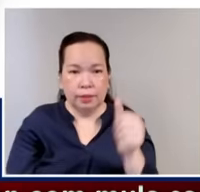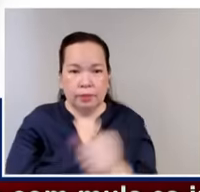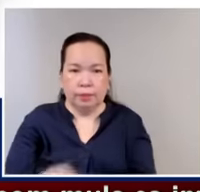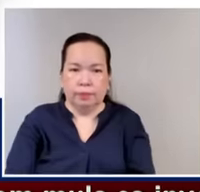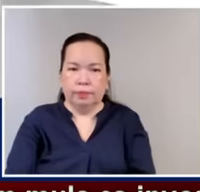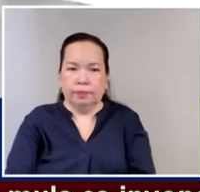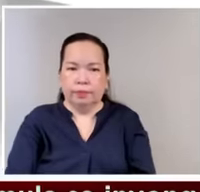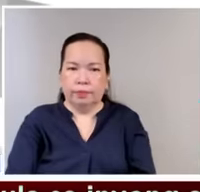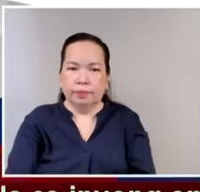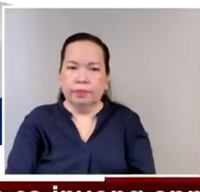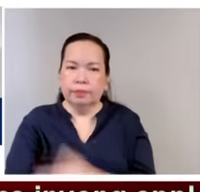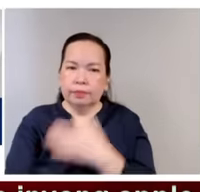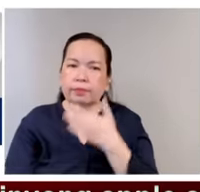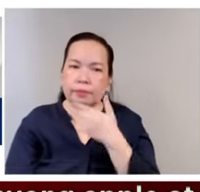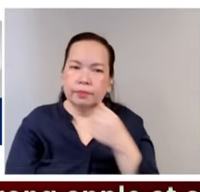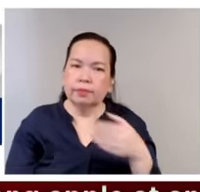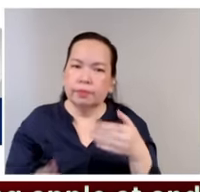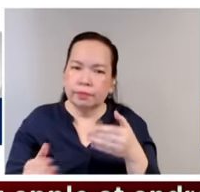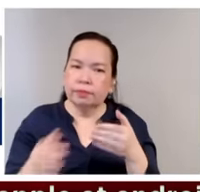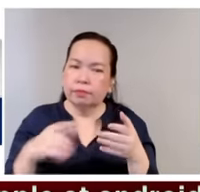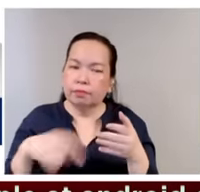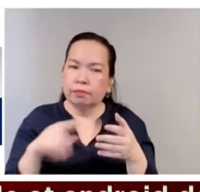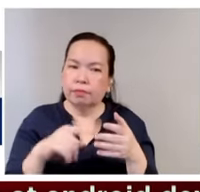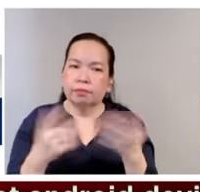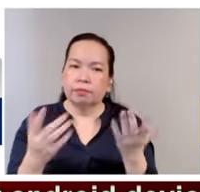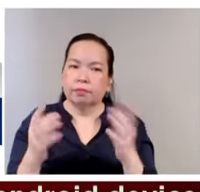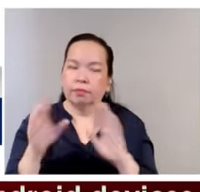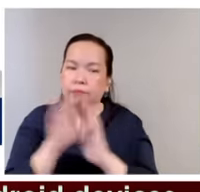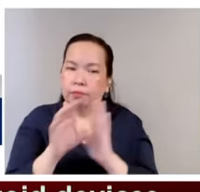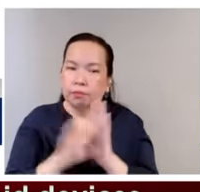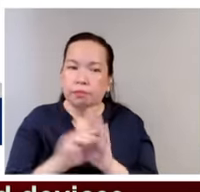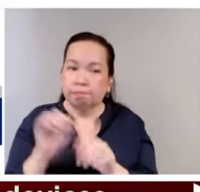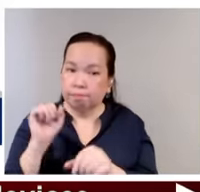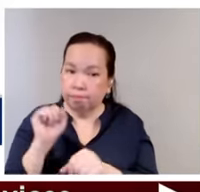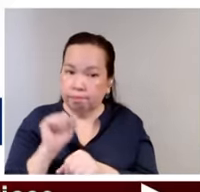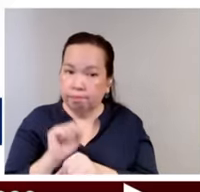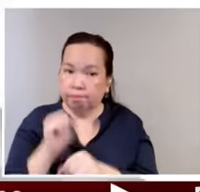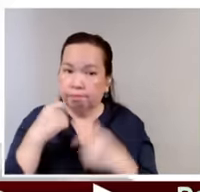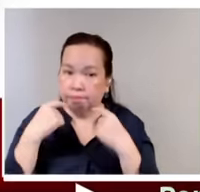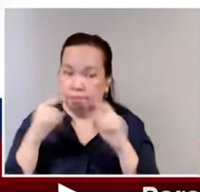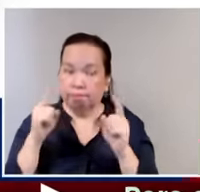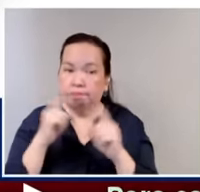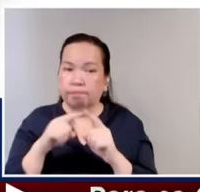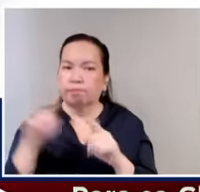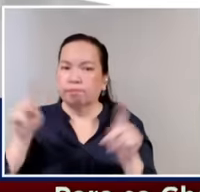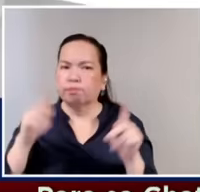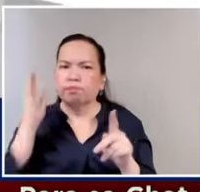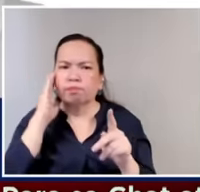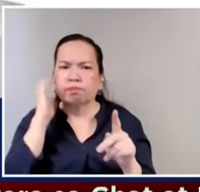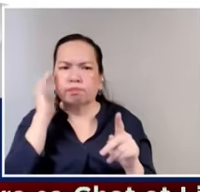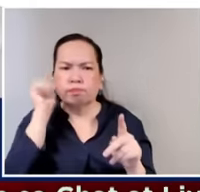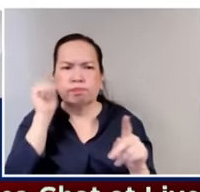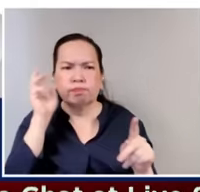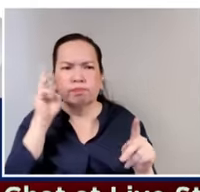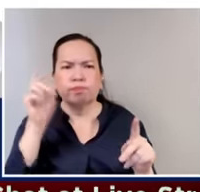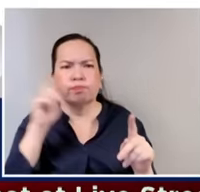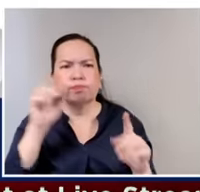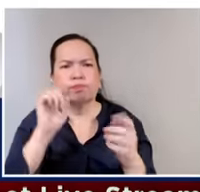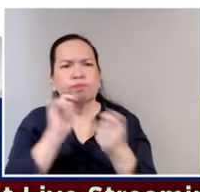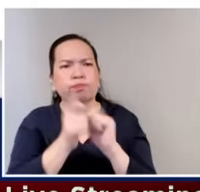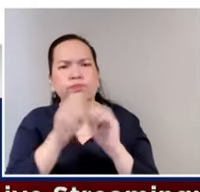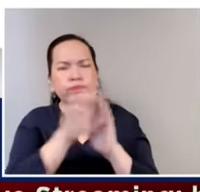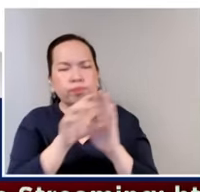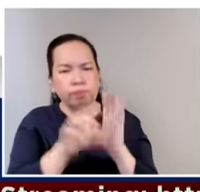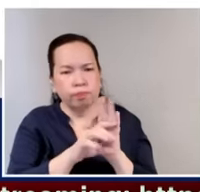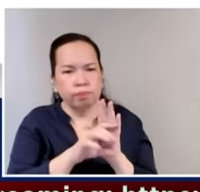The best way for this constitution to work is that people are actually familiar with what they're changing and the changes